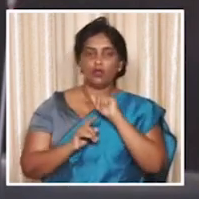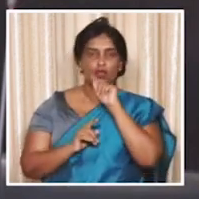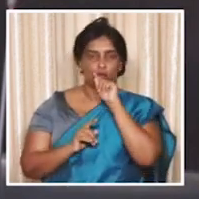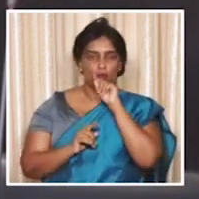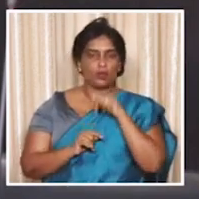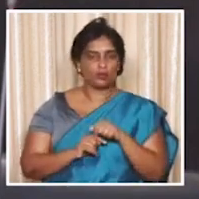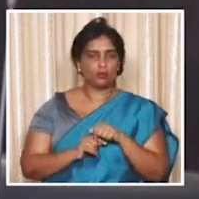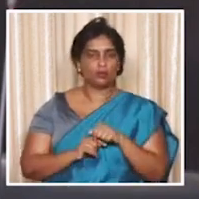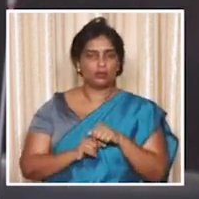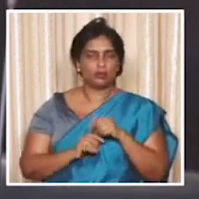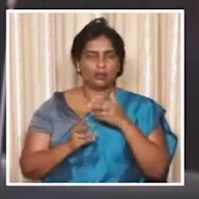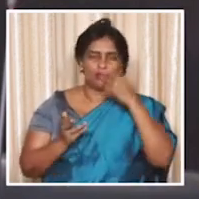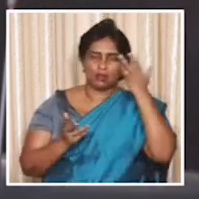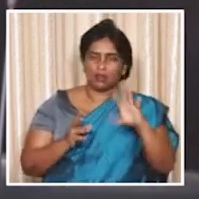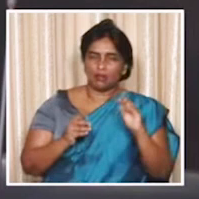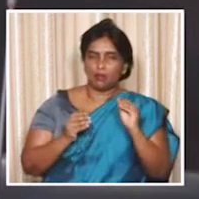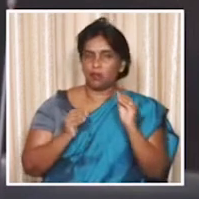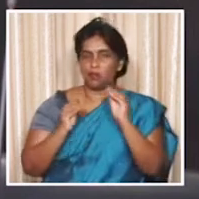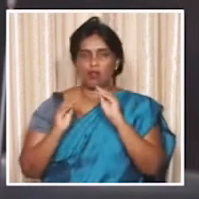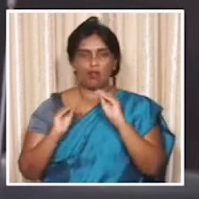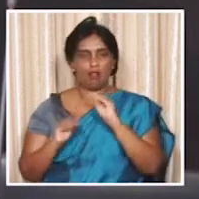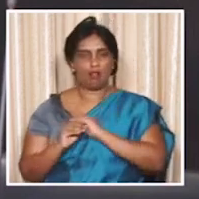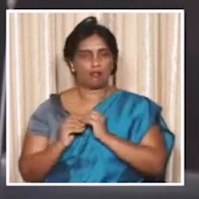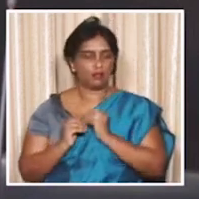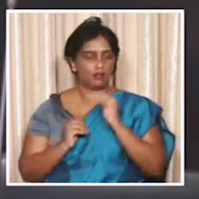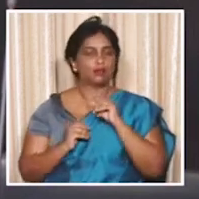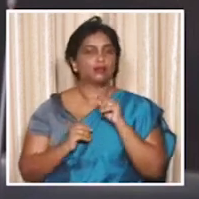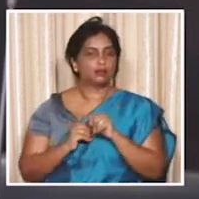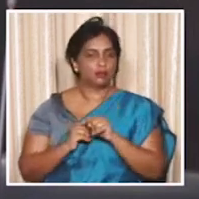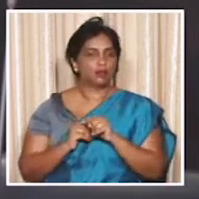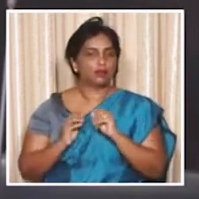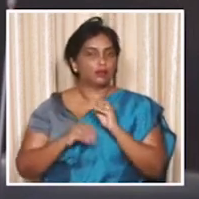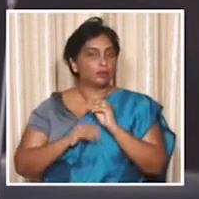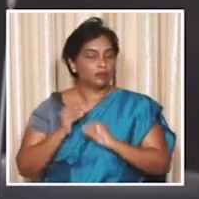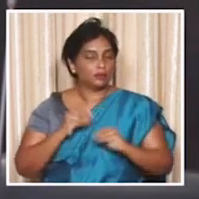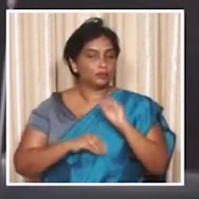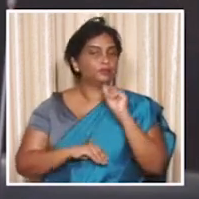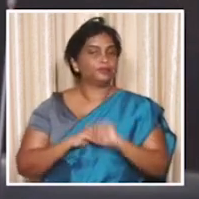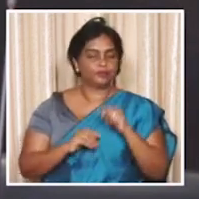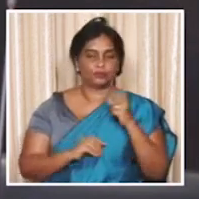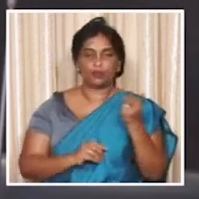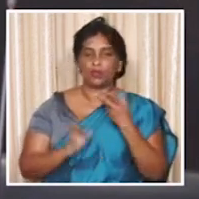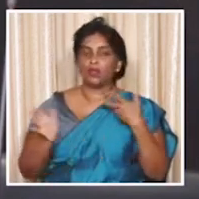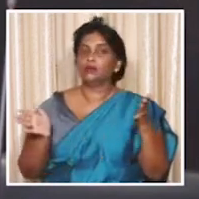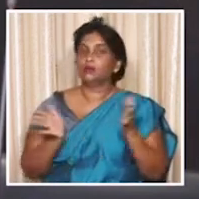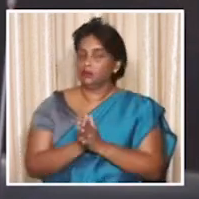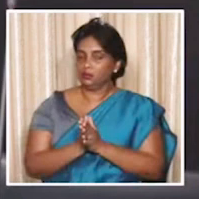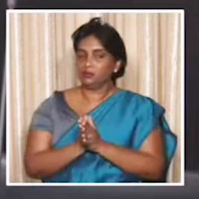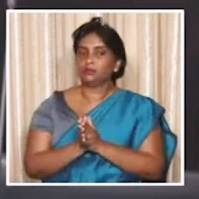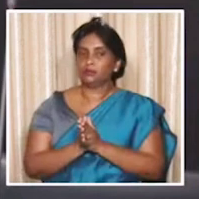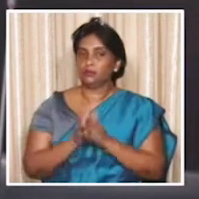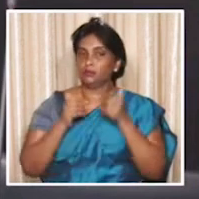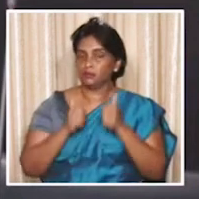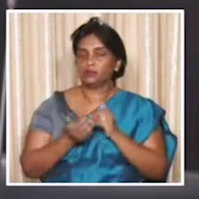දැන් මරණාසන්න තත්ත්වයෙන් පත් කරලා ලාභ ලබන තත්ත්වයට පත් කරලා තියෙනවා. ඒකට උපාය මාර්ගික ක්‍රමයට මේ දෙක එකතු කිරීම තුළින්